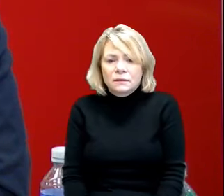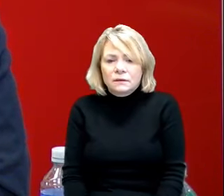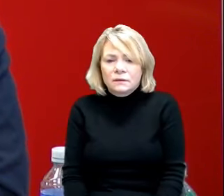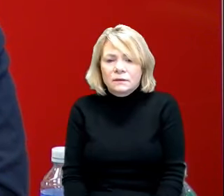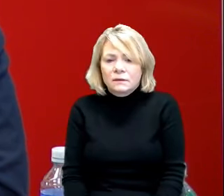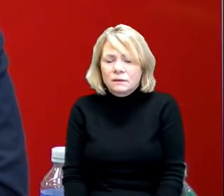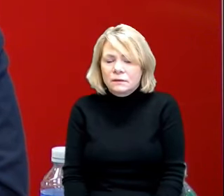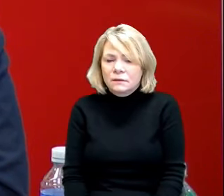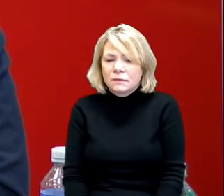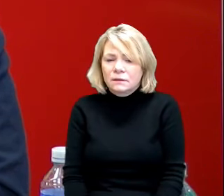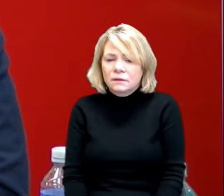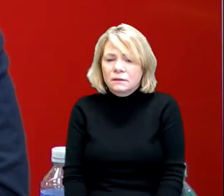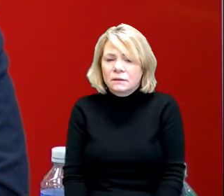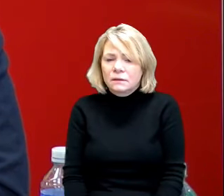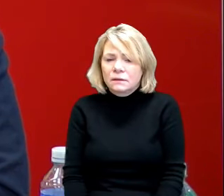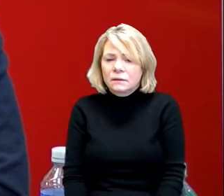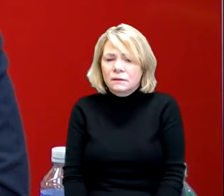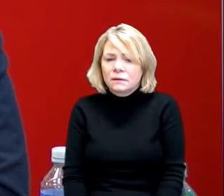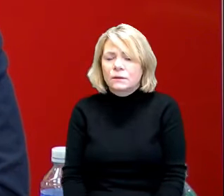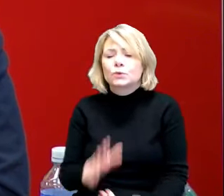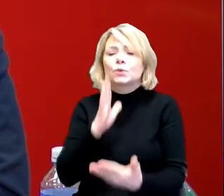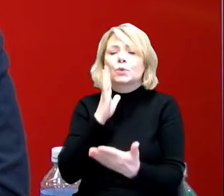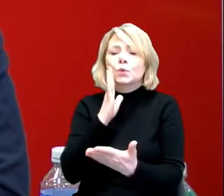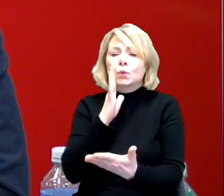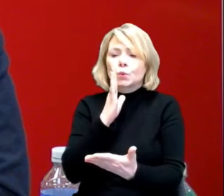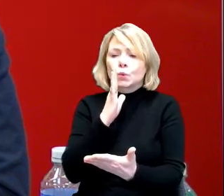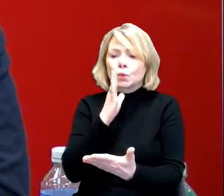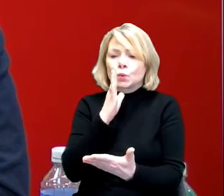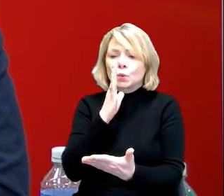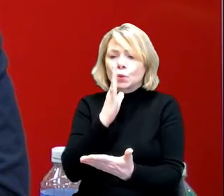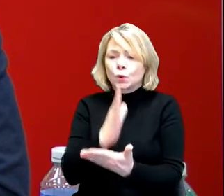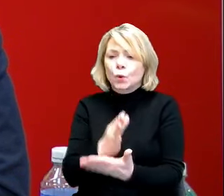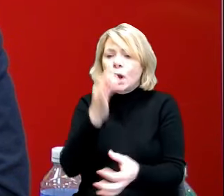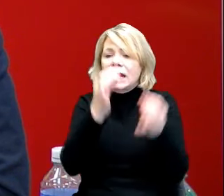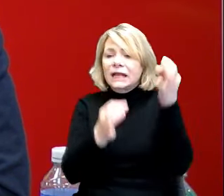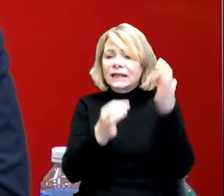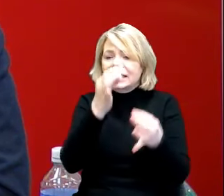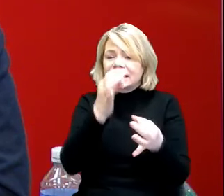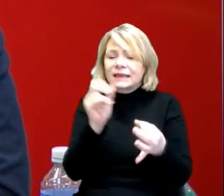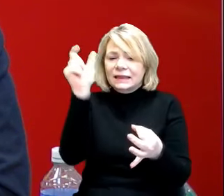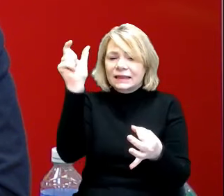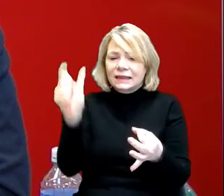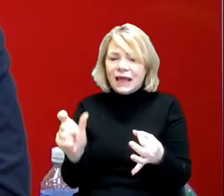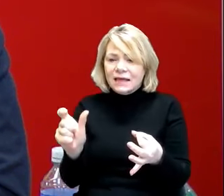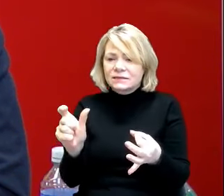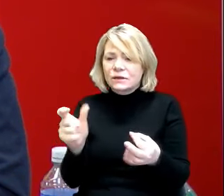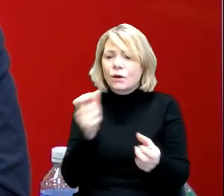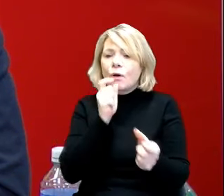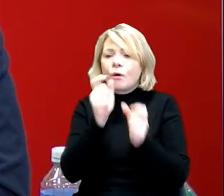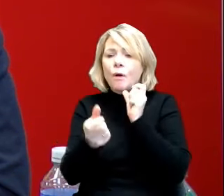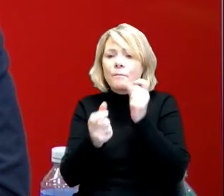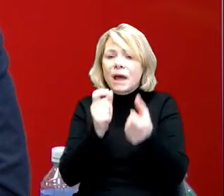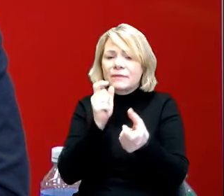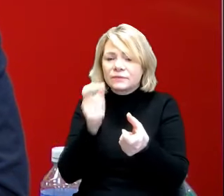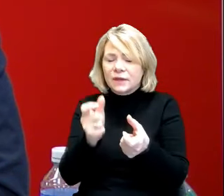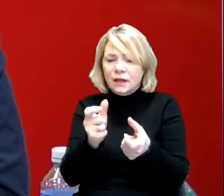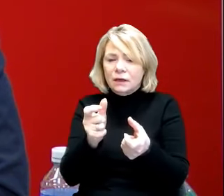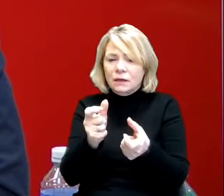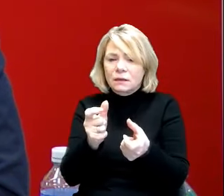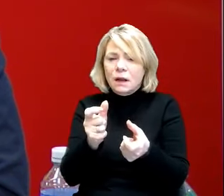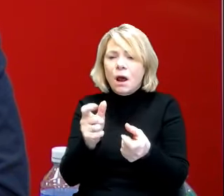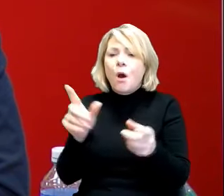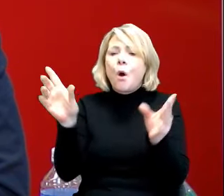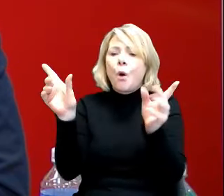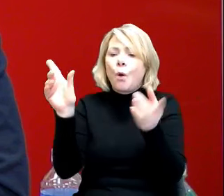dalis taip turiu turiu teisininko teisininko komentarą kad turėtų būti kvorumas